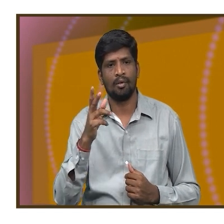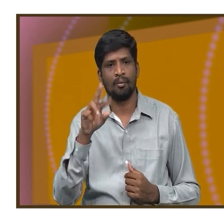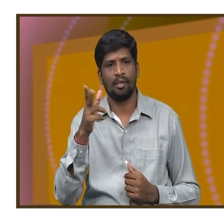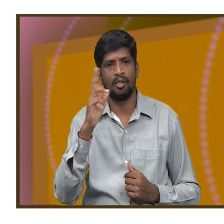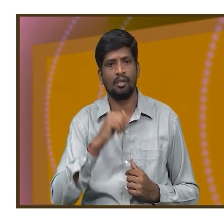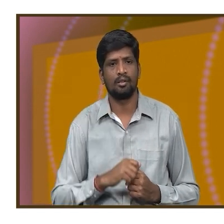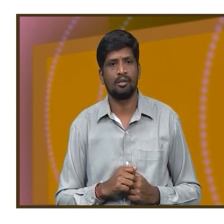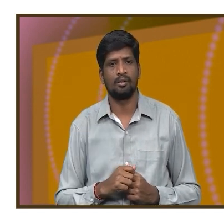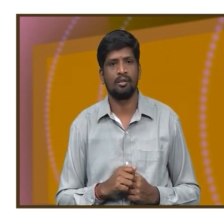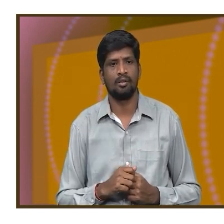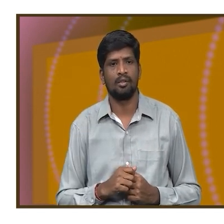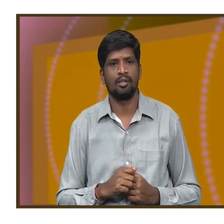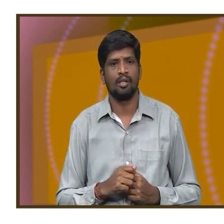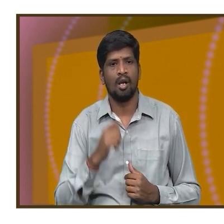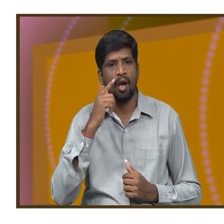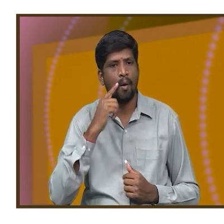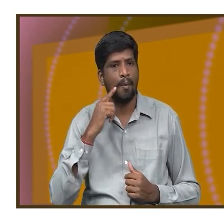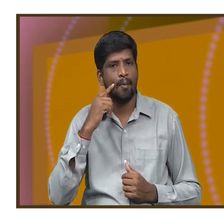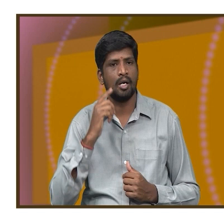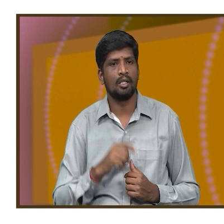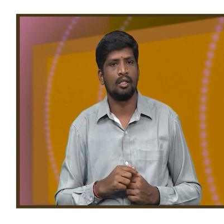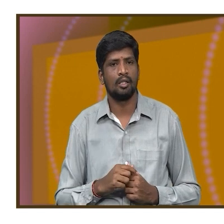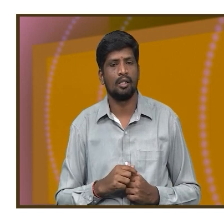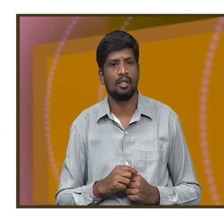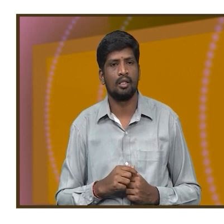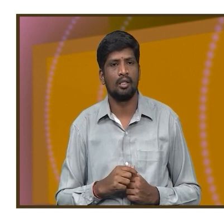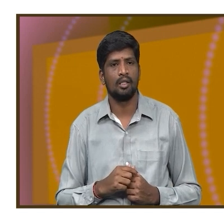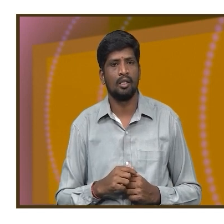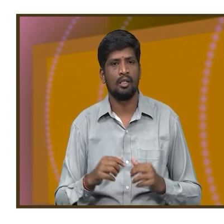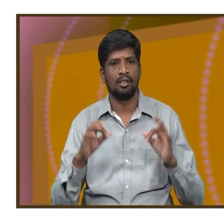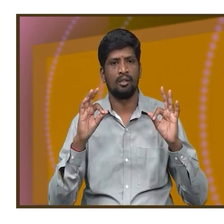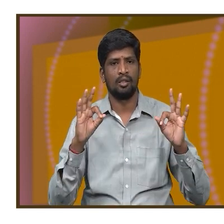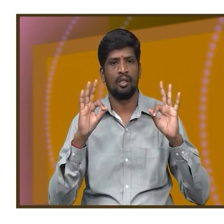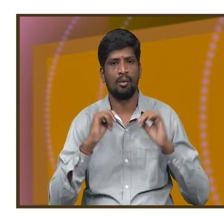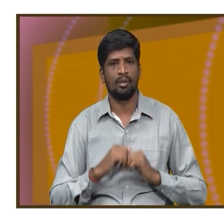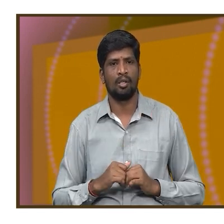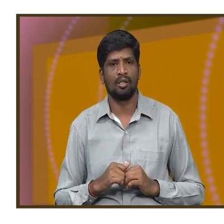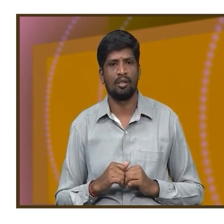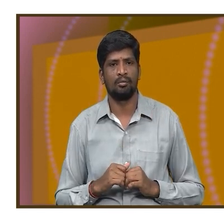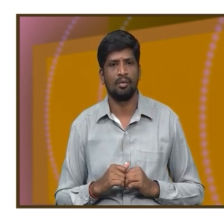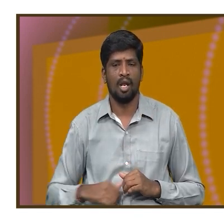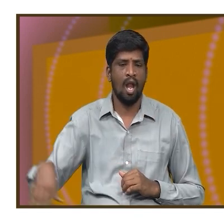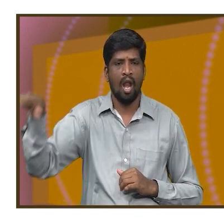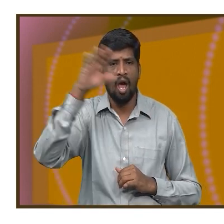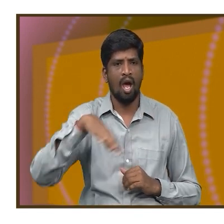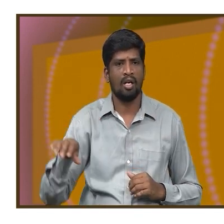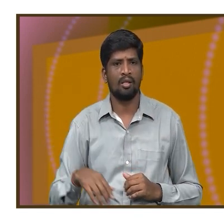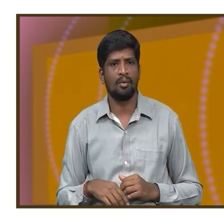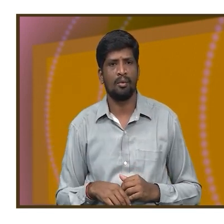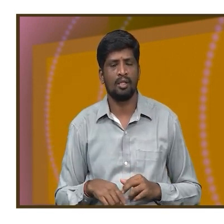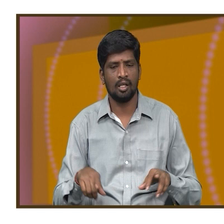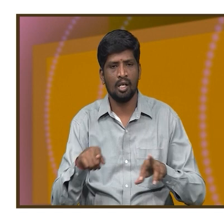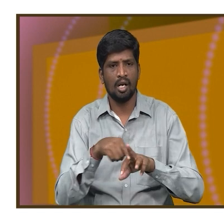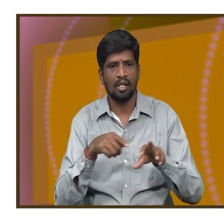மாறி சிறுமியை கொடுத்த அந்த செருப்பை எல்லாரும் சிறியவர் முதல் பெரியவர் வரை அனைவருடைய